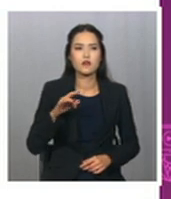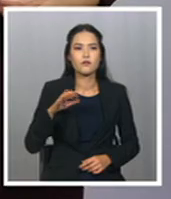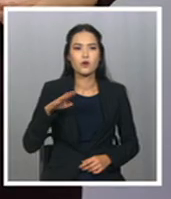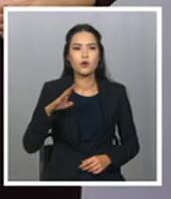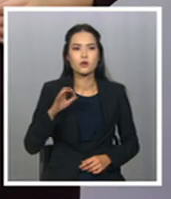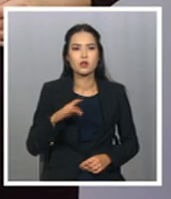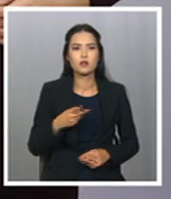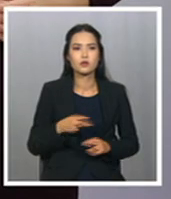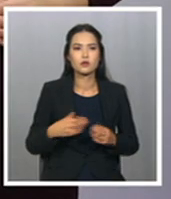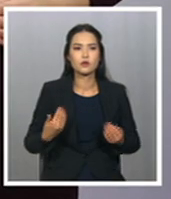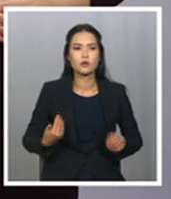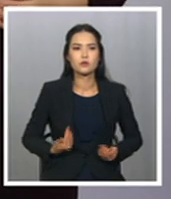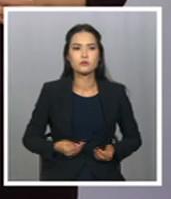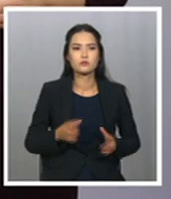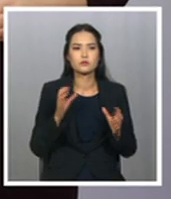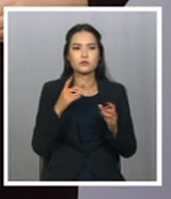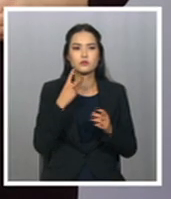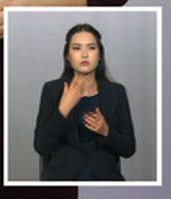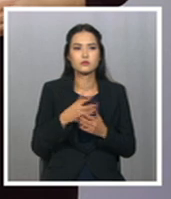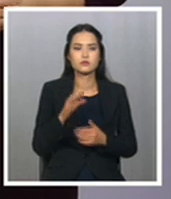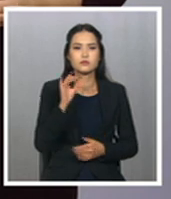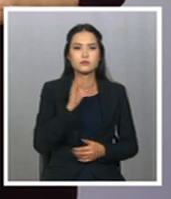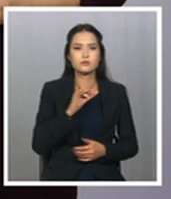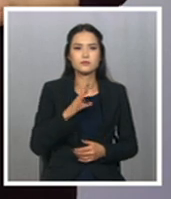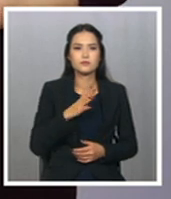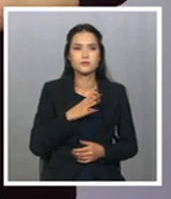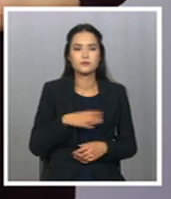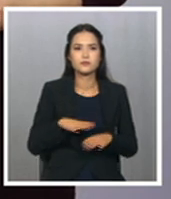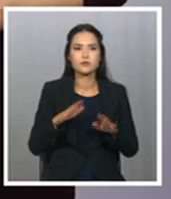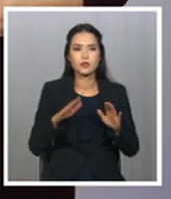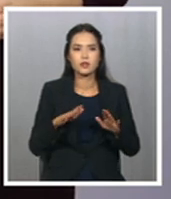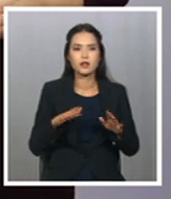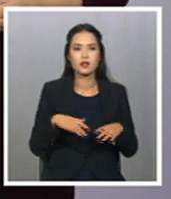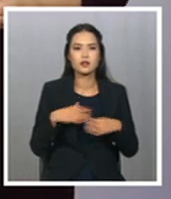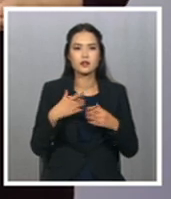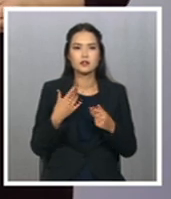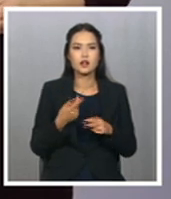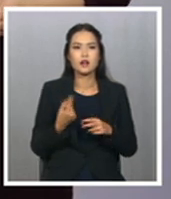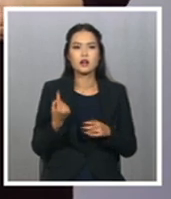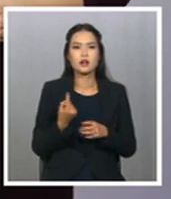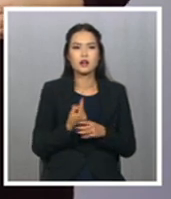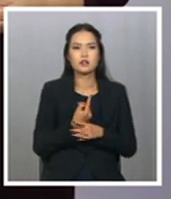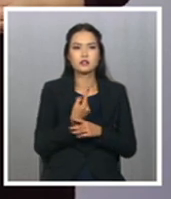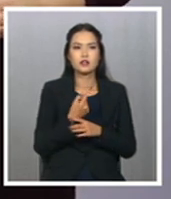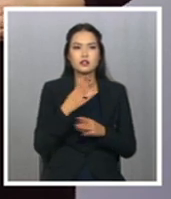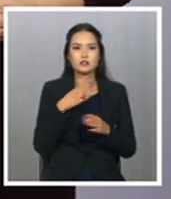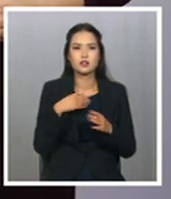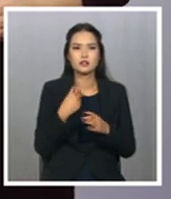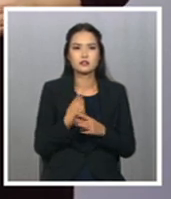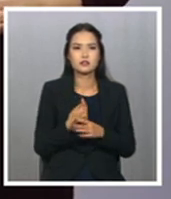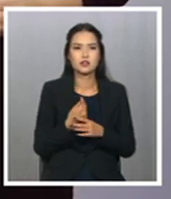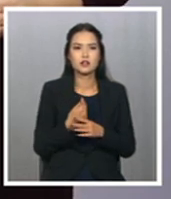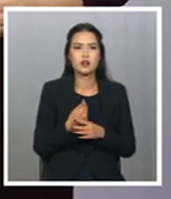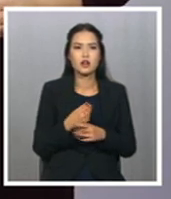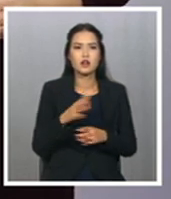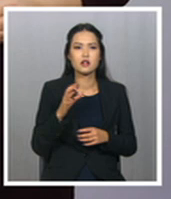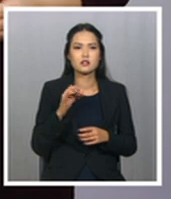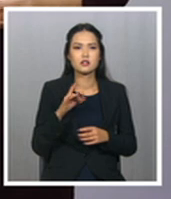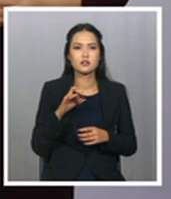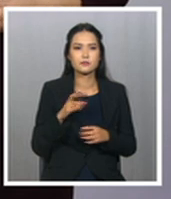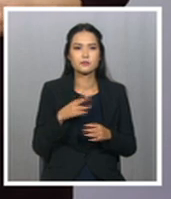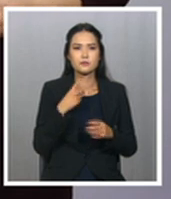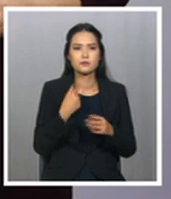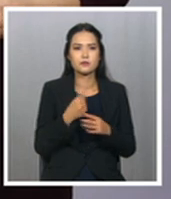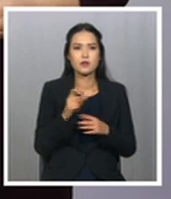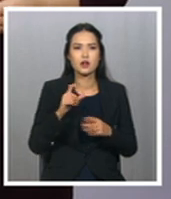салтын көрсететін тарихи кезең. Оқушылар, сіздер алғашқы тарауларында бала шақтан жігіт жасына жеткен